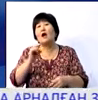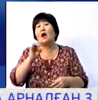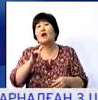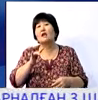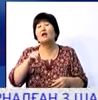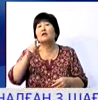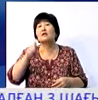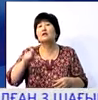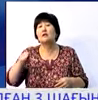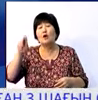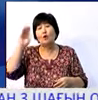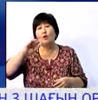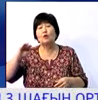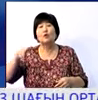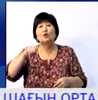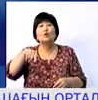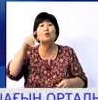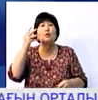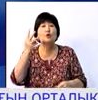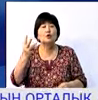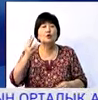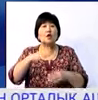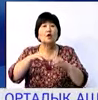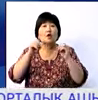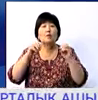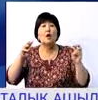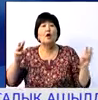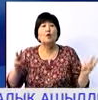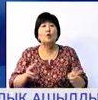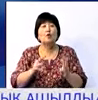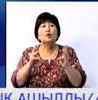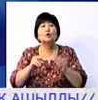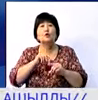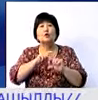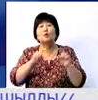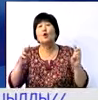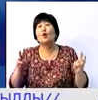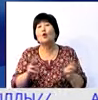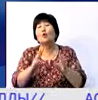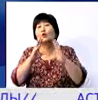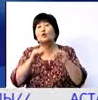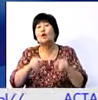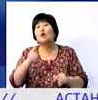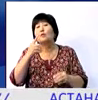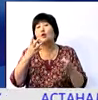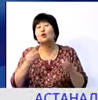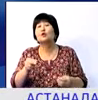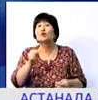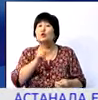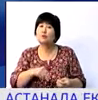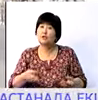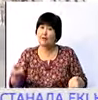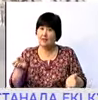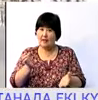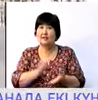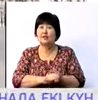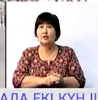оқушылар аудандағы номері 3-ші мамандандырылған өрт сөндіру мекемесінде болып, өрт сөндірушілердің бір күндік жұмысымен танысты.